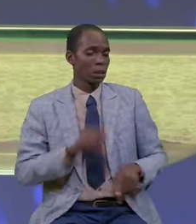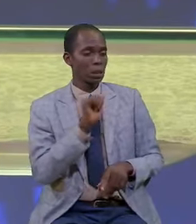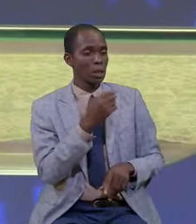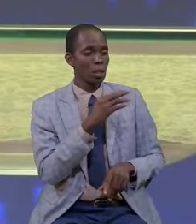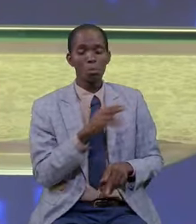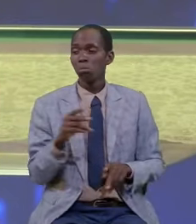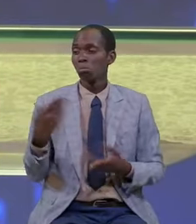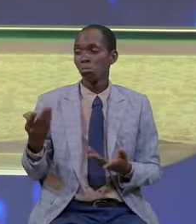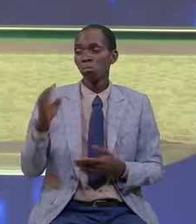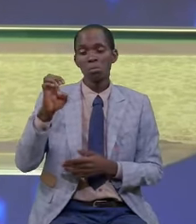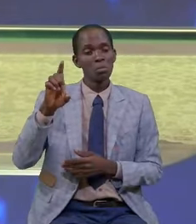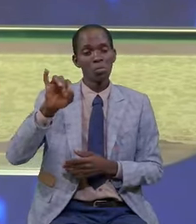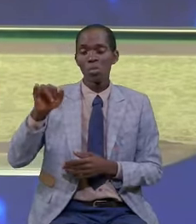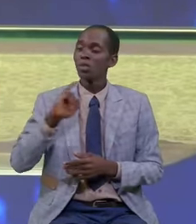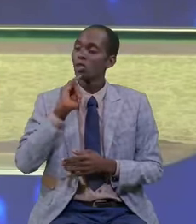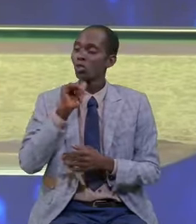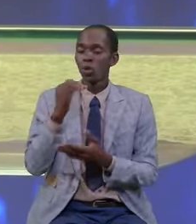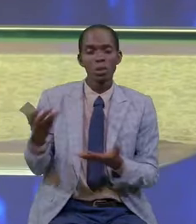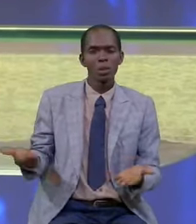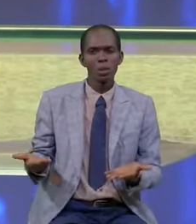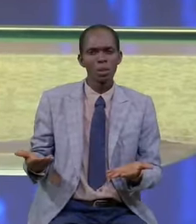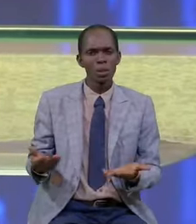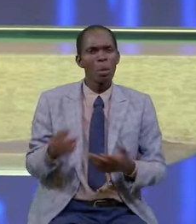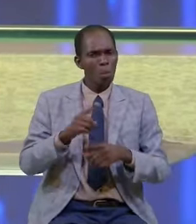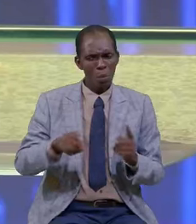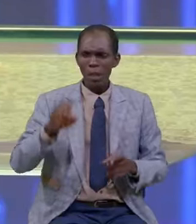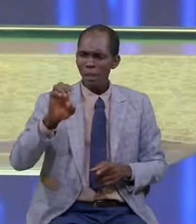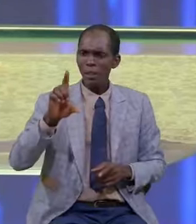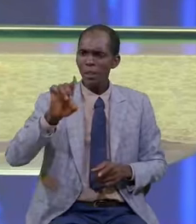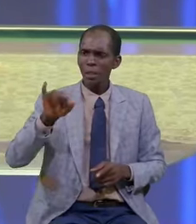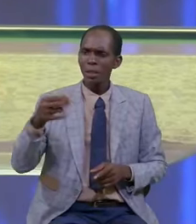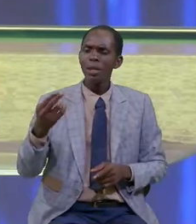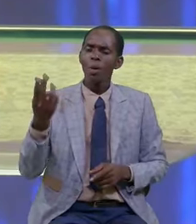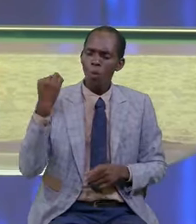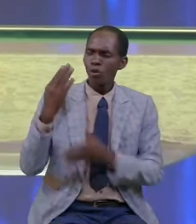ouais, pour commencer, Élie était quelque part, il était au torrent,